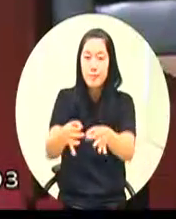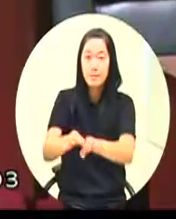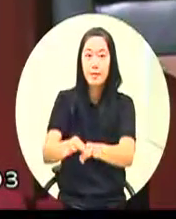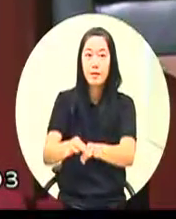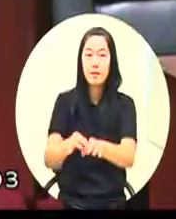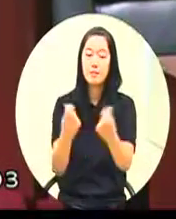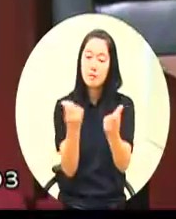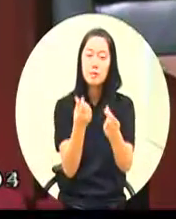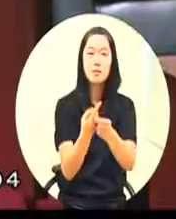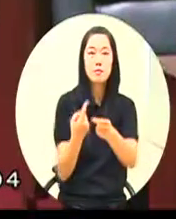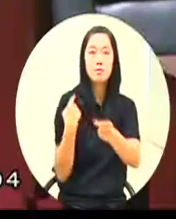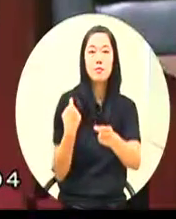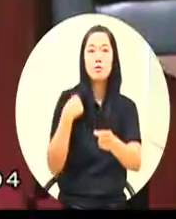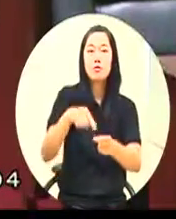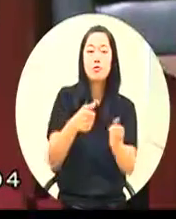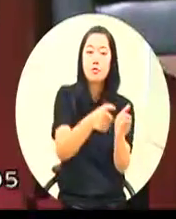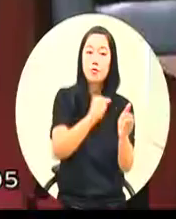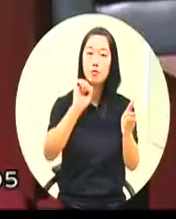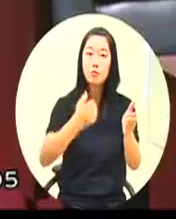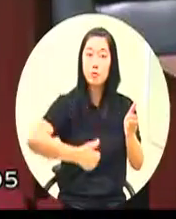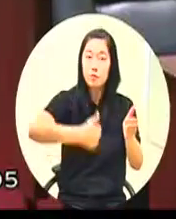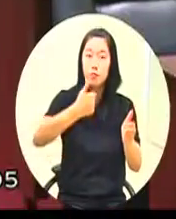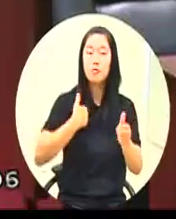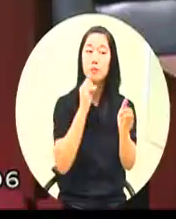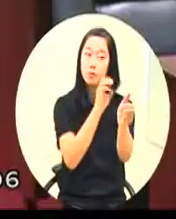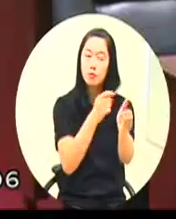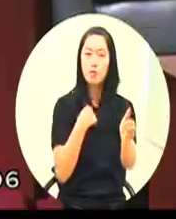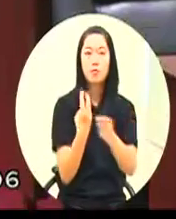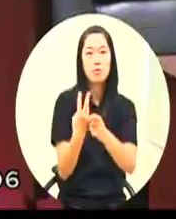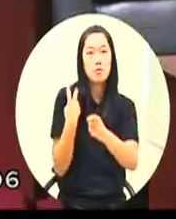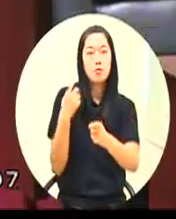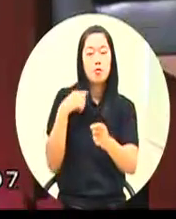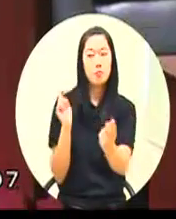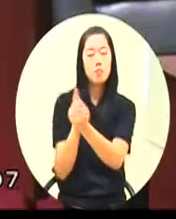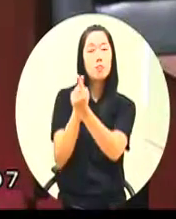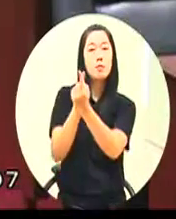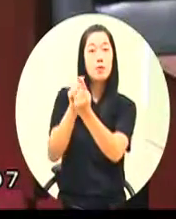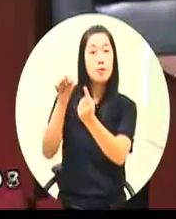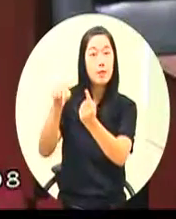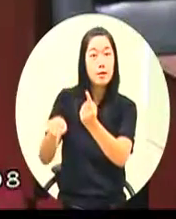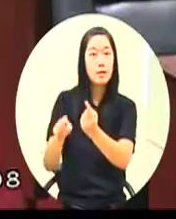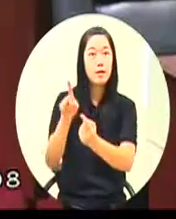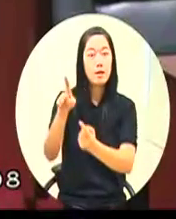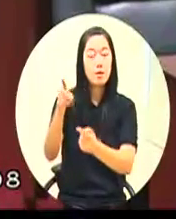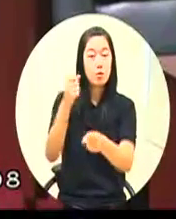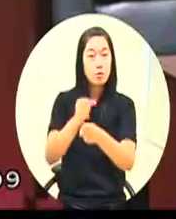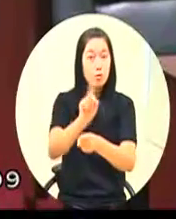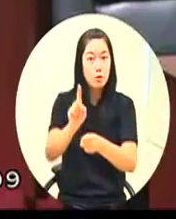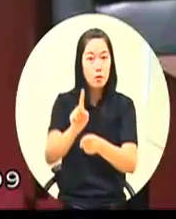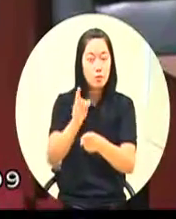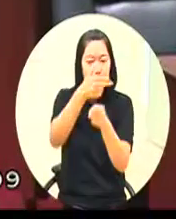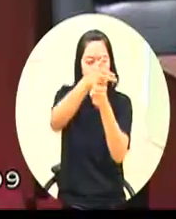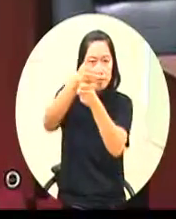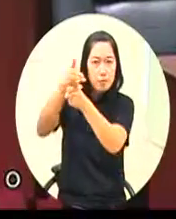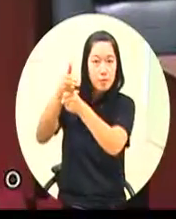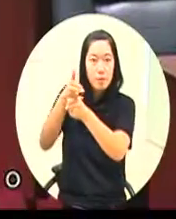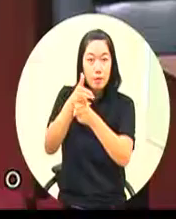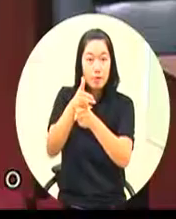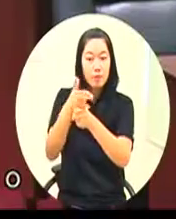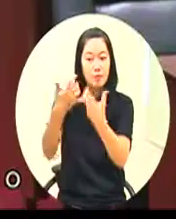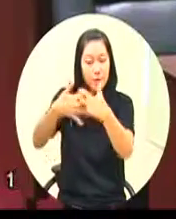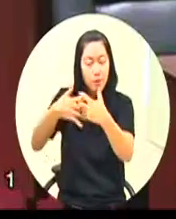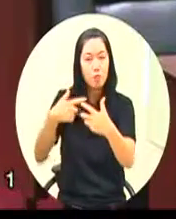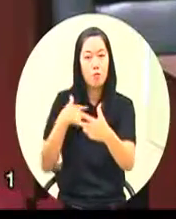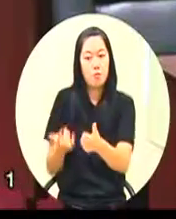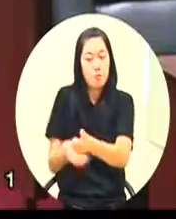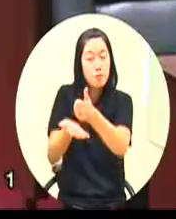个副座那边有提到，就是说前年我刚好认识一个他们是做监视器的，然后我就鼓励他们说